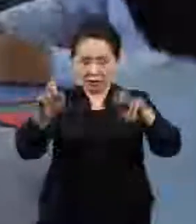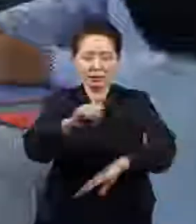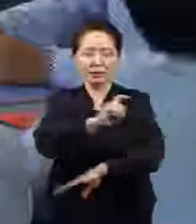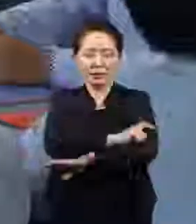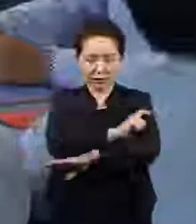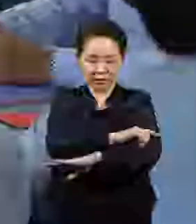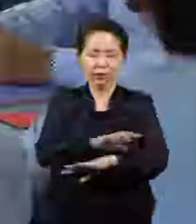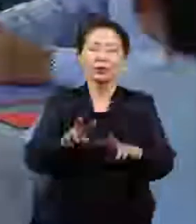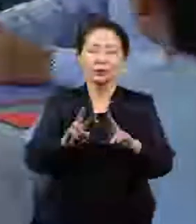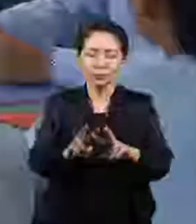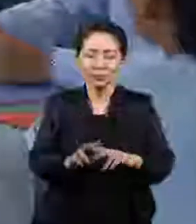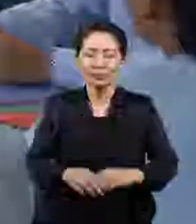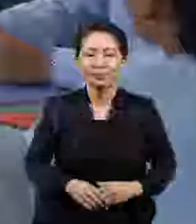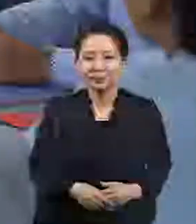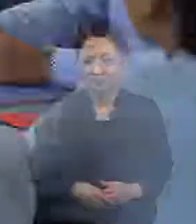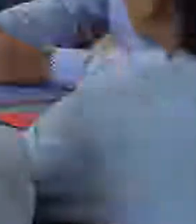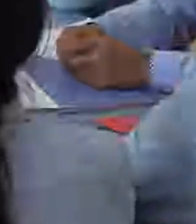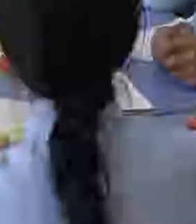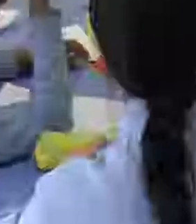үйл ажиллагаа маань явагдах нэ.